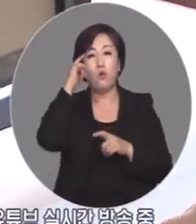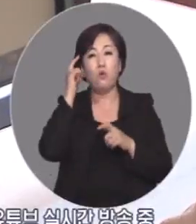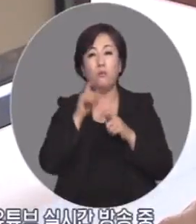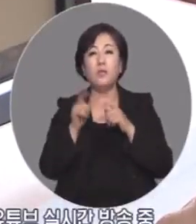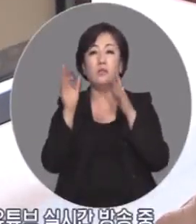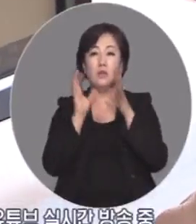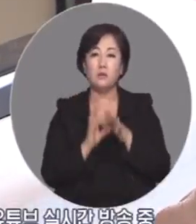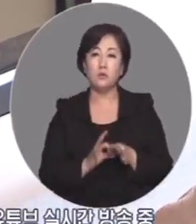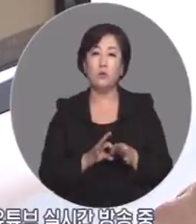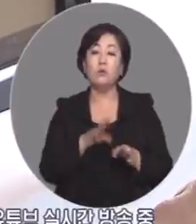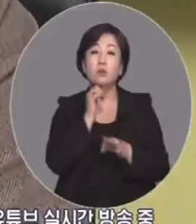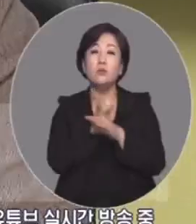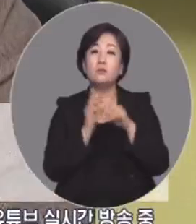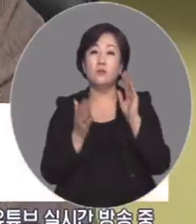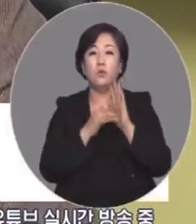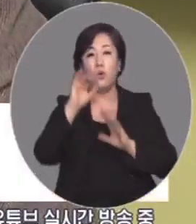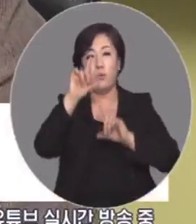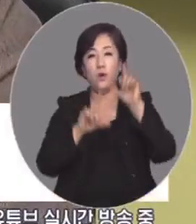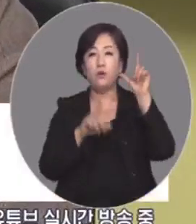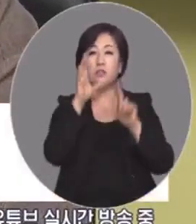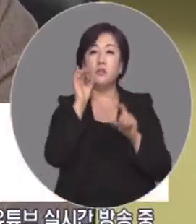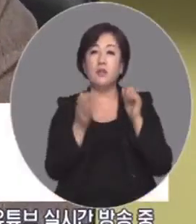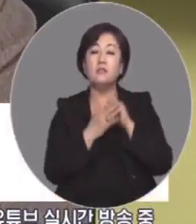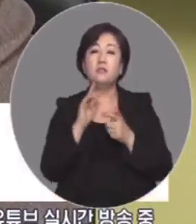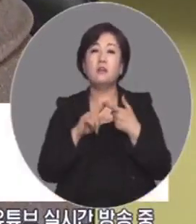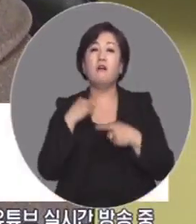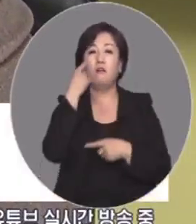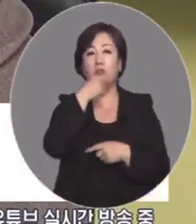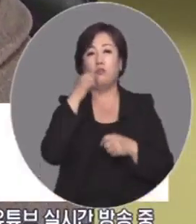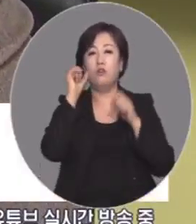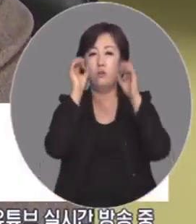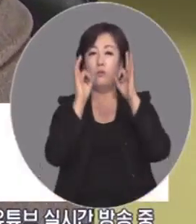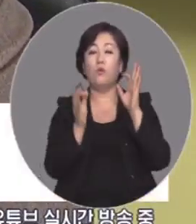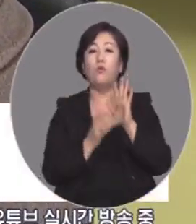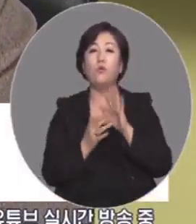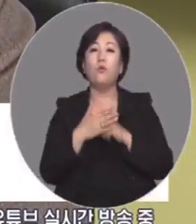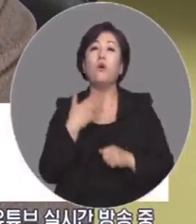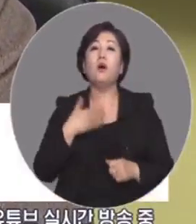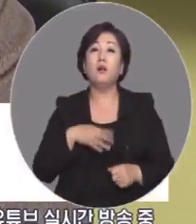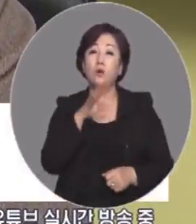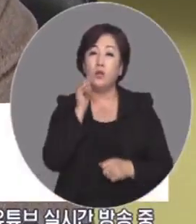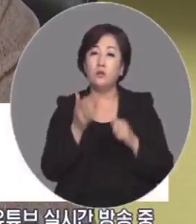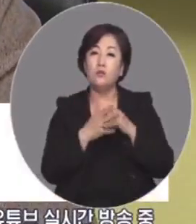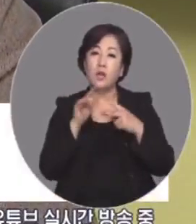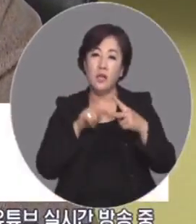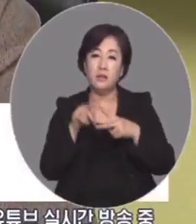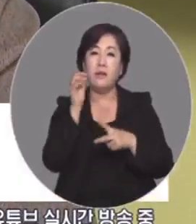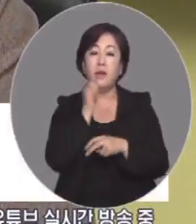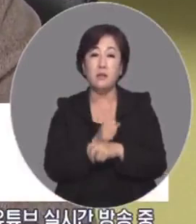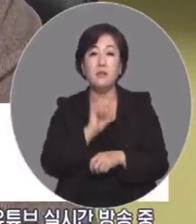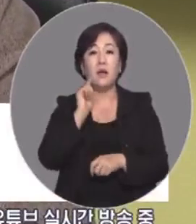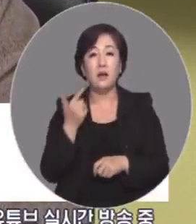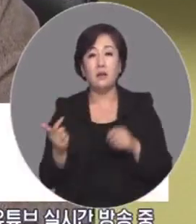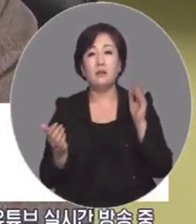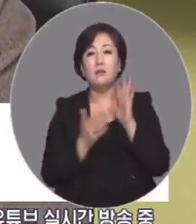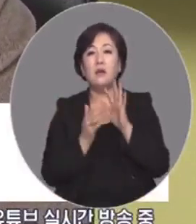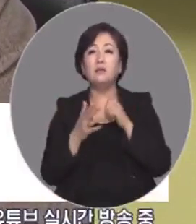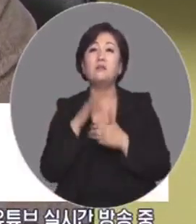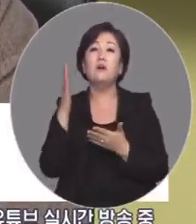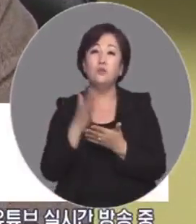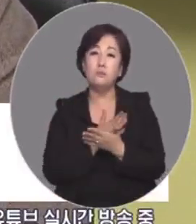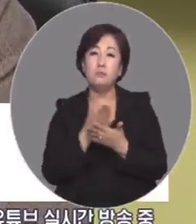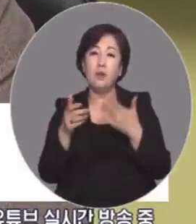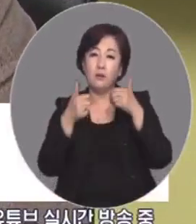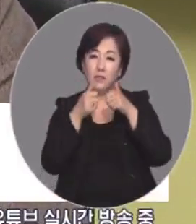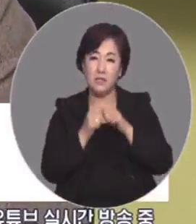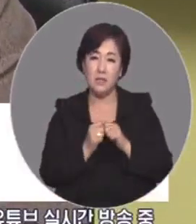여전합니다. 아이들의 표정이라든지 눈빛을 보면서 아, 우리 친구들이 요만큼 이해를 했구나, 또는 요 부분을 조금 더